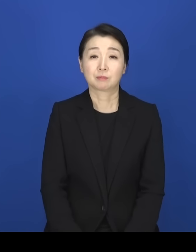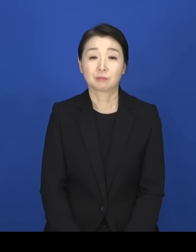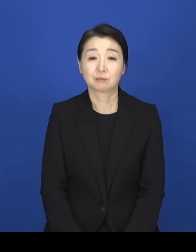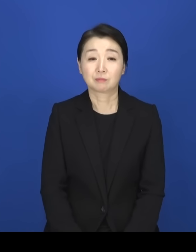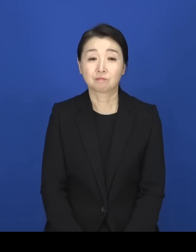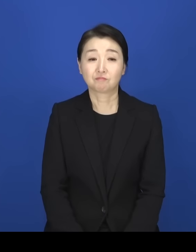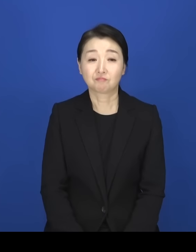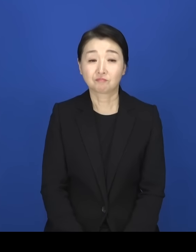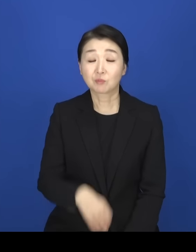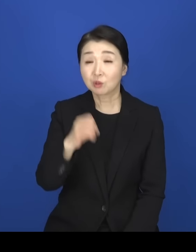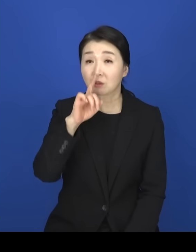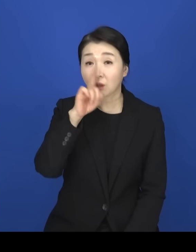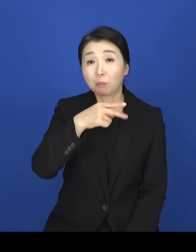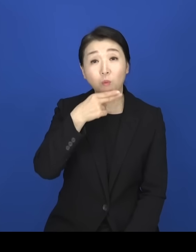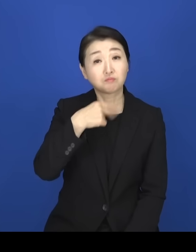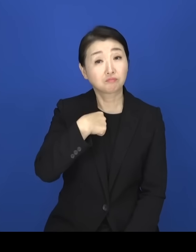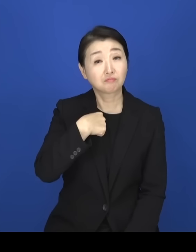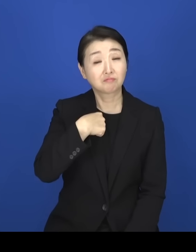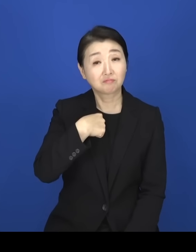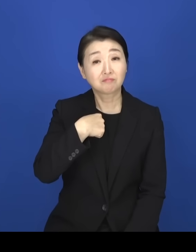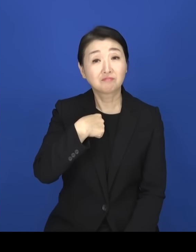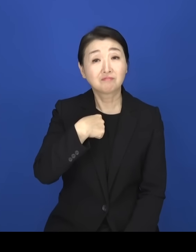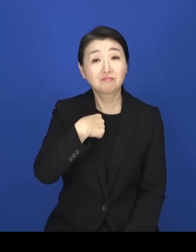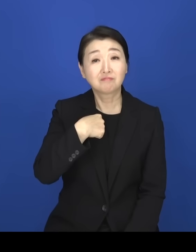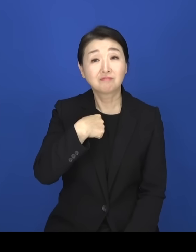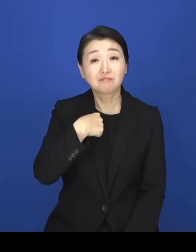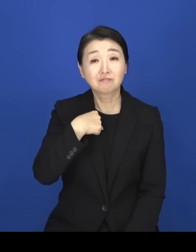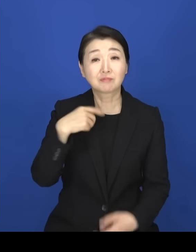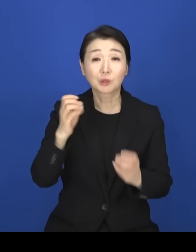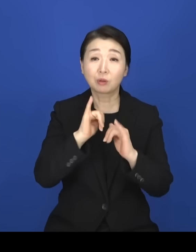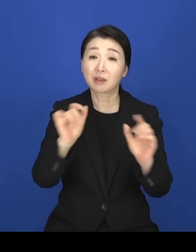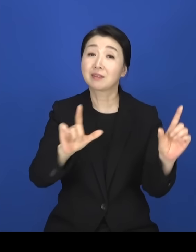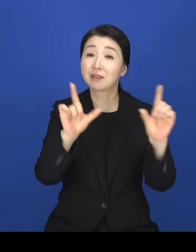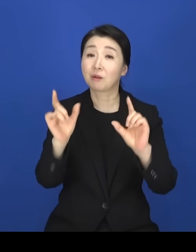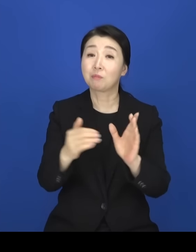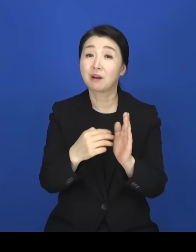굉장히 뭐 나쁘지 않은 그런 연예계 생활을 하고